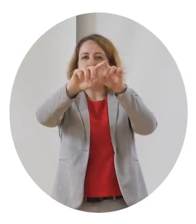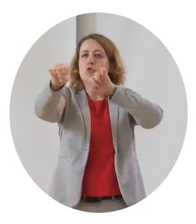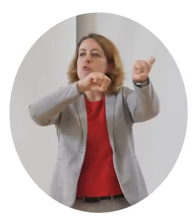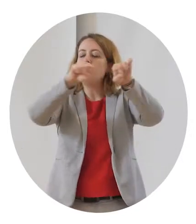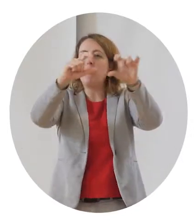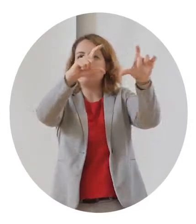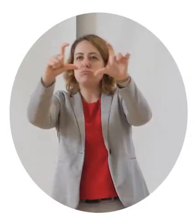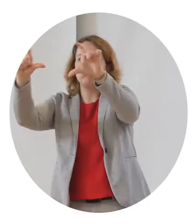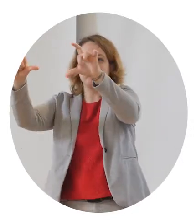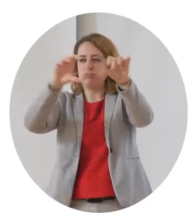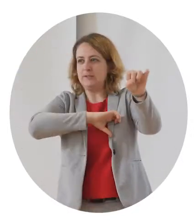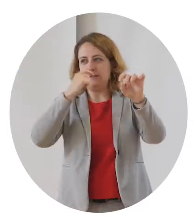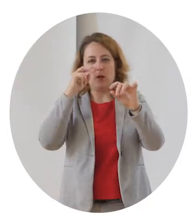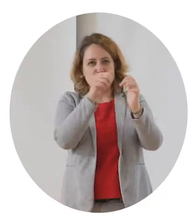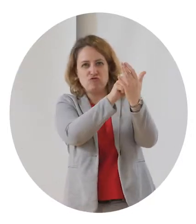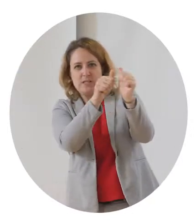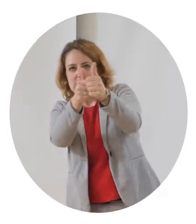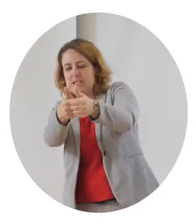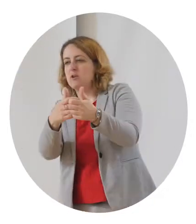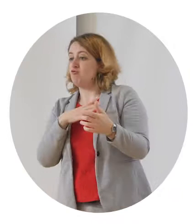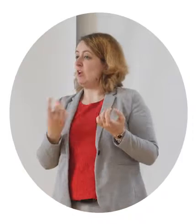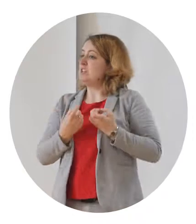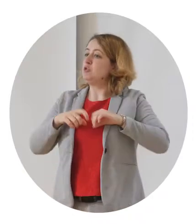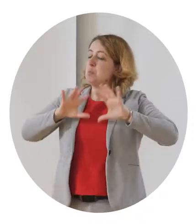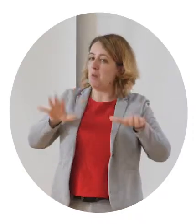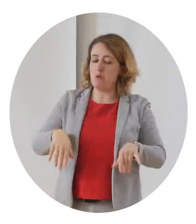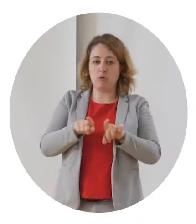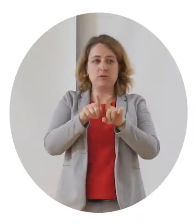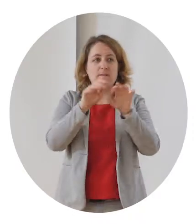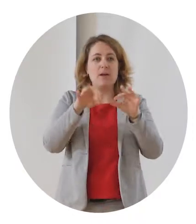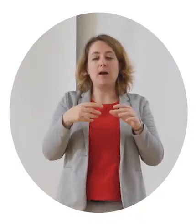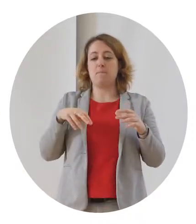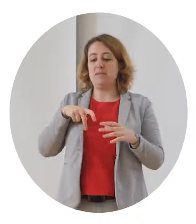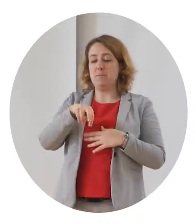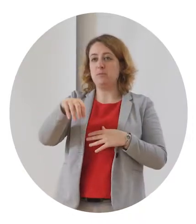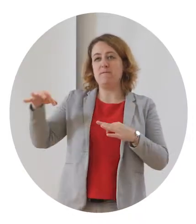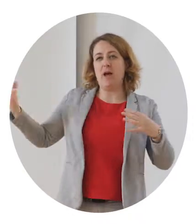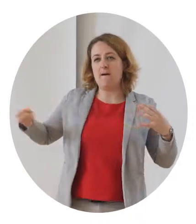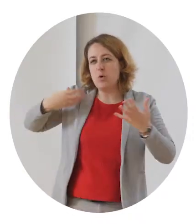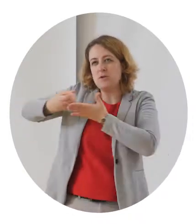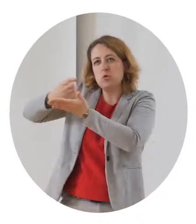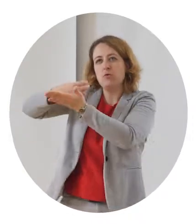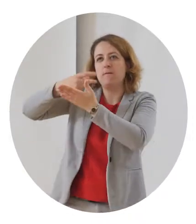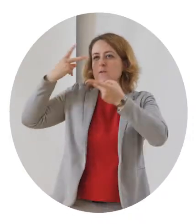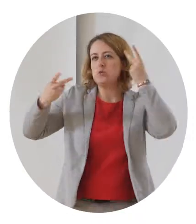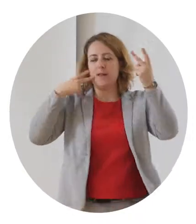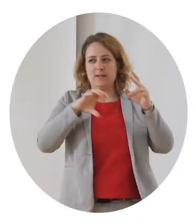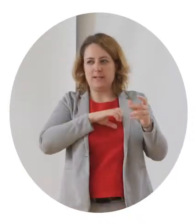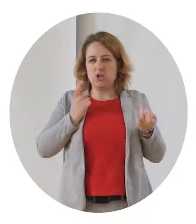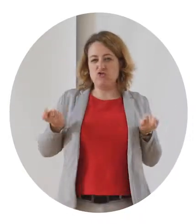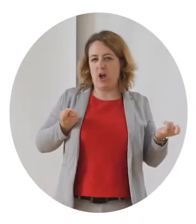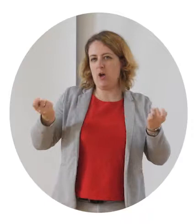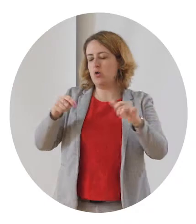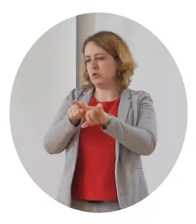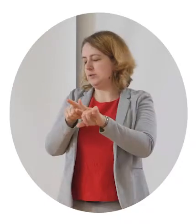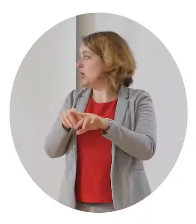fixe ou en mouvement. Alors ça, il y a plein d'exercices pour ça. Et la gestion des flux visuels lors des déplacements. Alors donc dans les